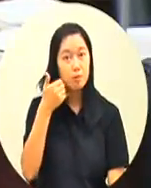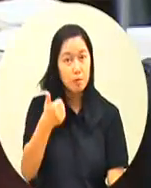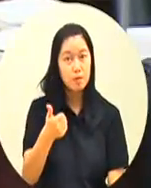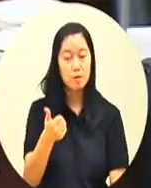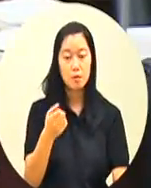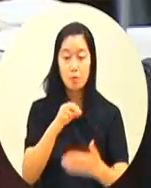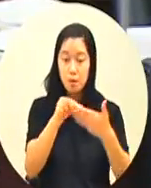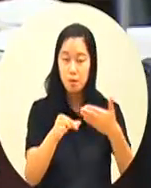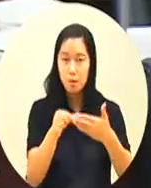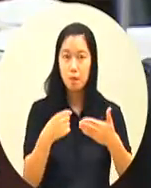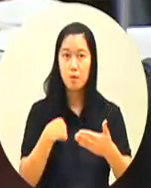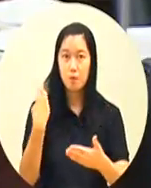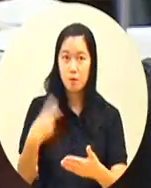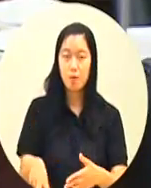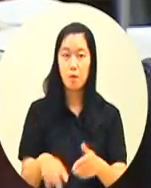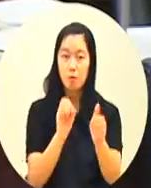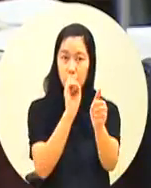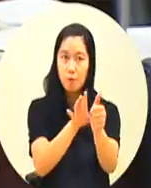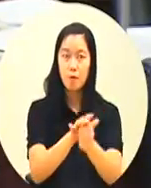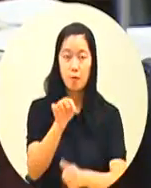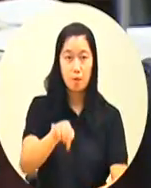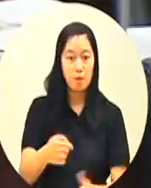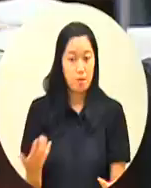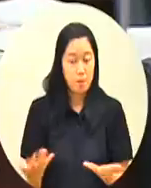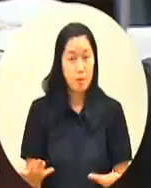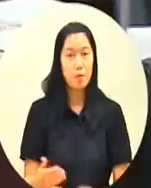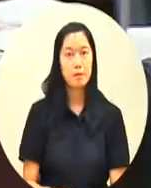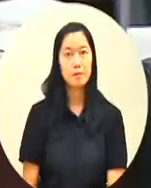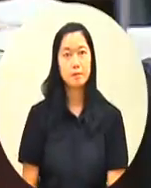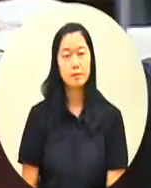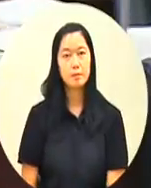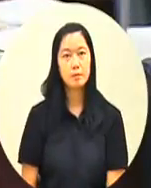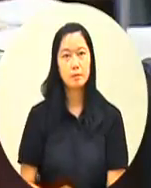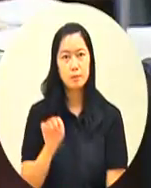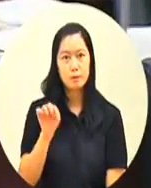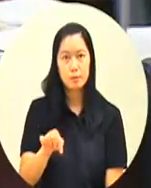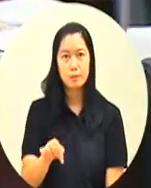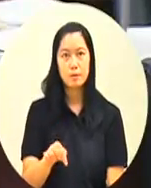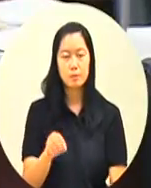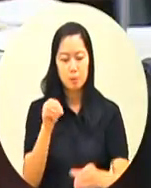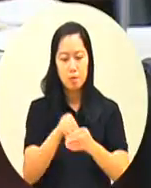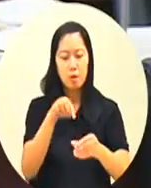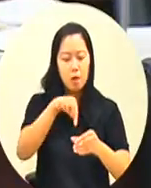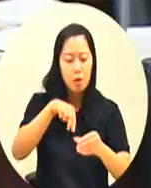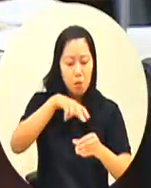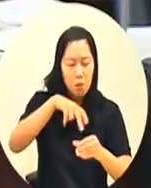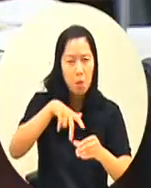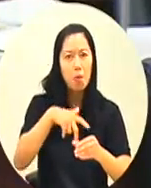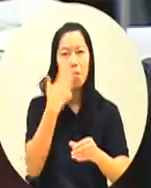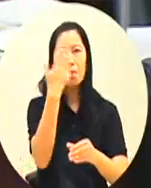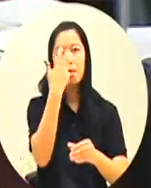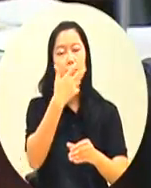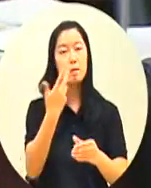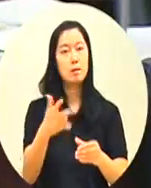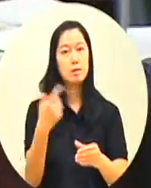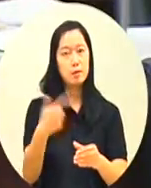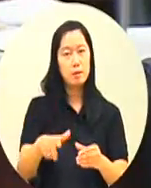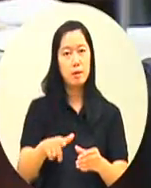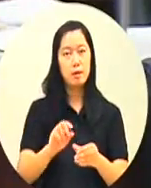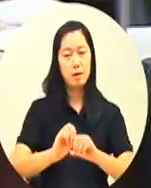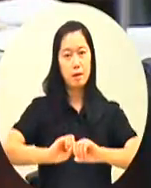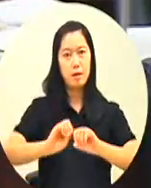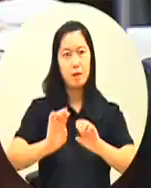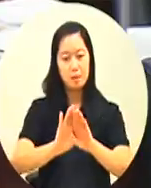跟税捐基征处讲一下这个部分哦，拜托放到更明显的地方哦。其实这个是我的选民拿来拜托来请教我们